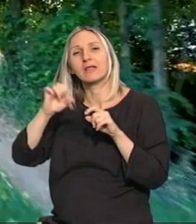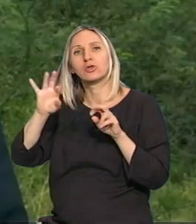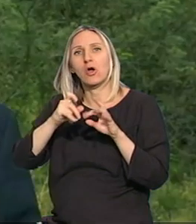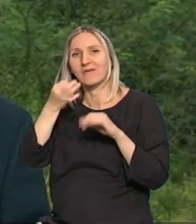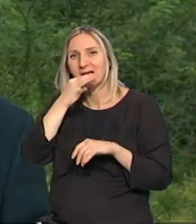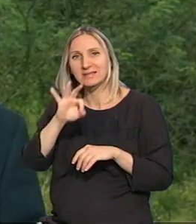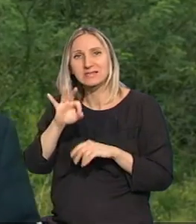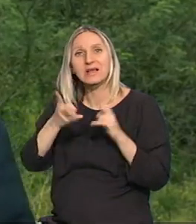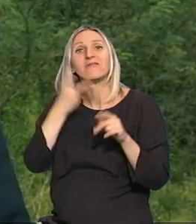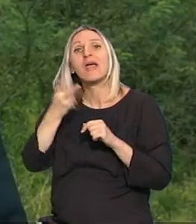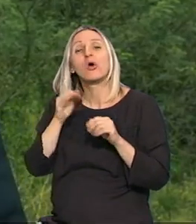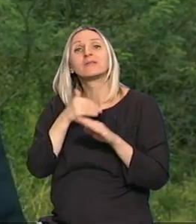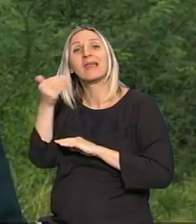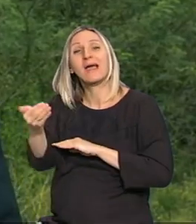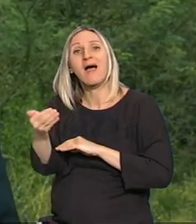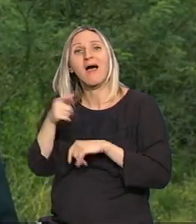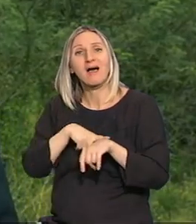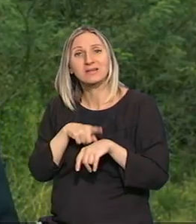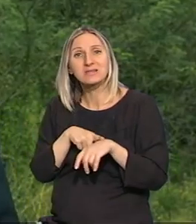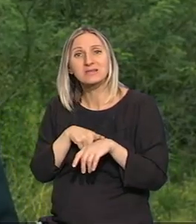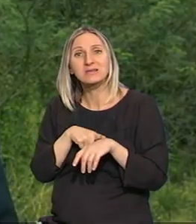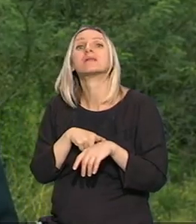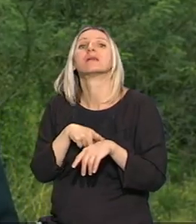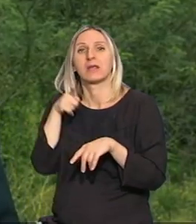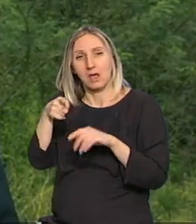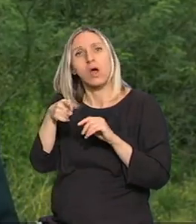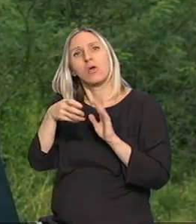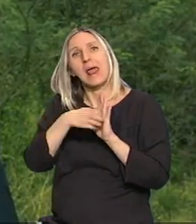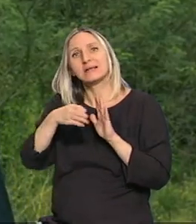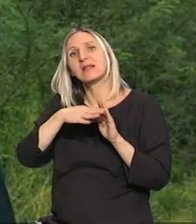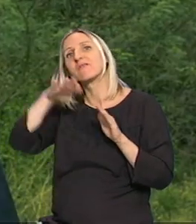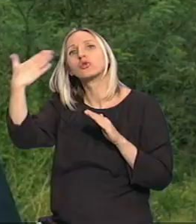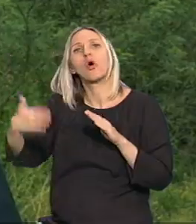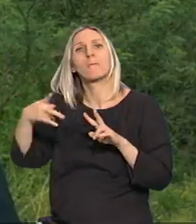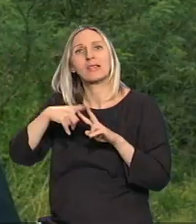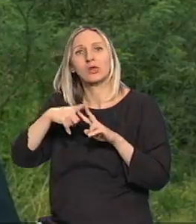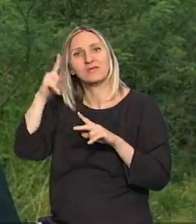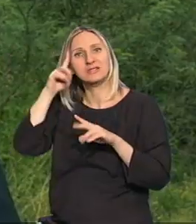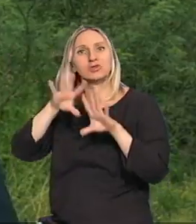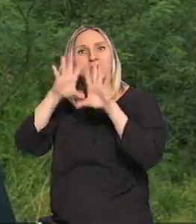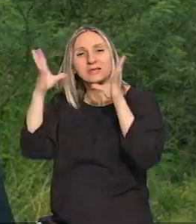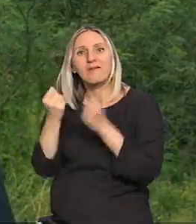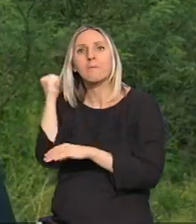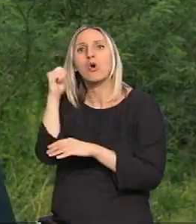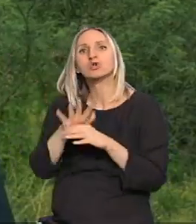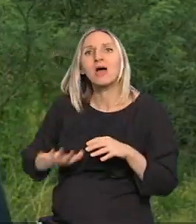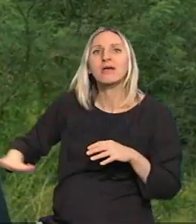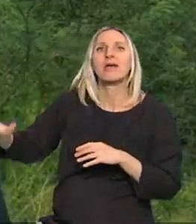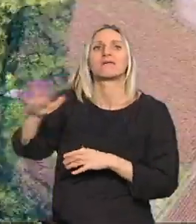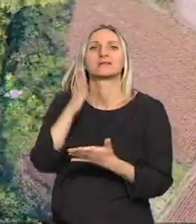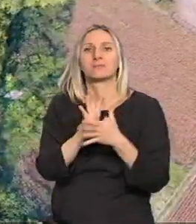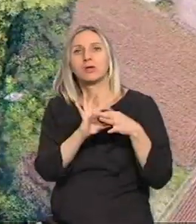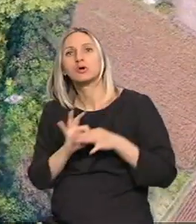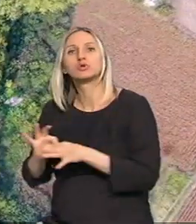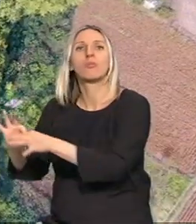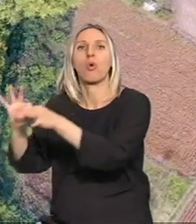Dve godine kasnije taj deo krak je i nastavljen do Petrovca, tako da je čitavo zaleđe Požarevačkog okruga bilo spojeno